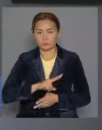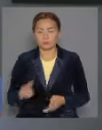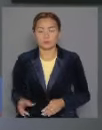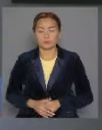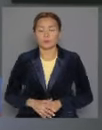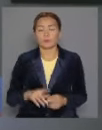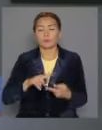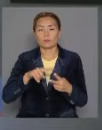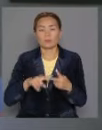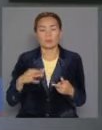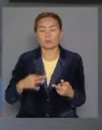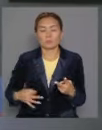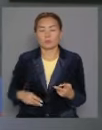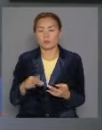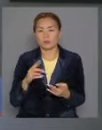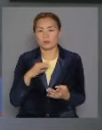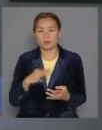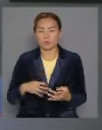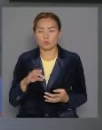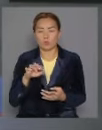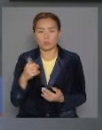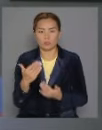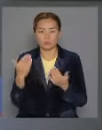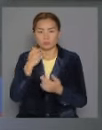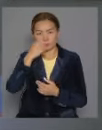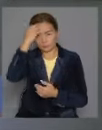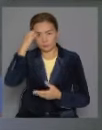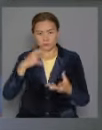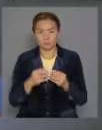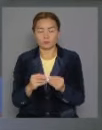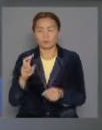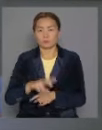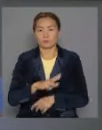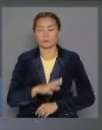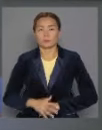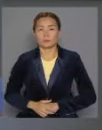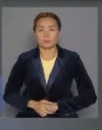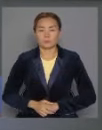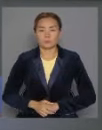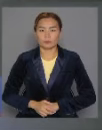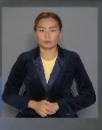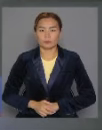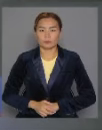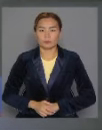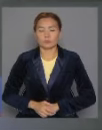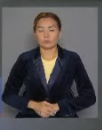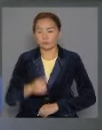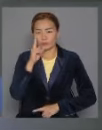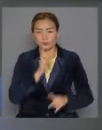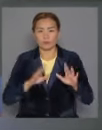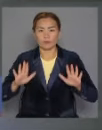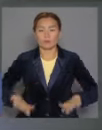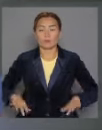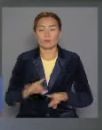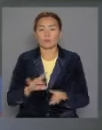не знаю. Мой отец Тулеген – сын Кыбаша. Спасибо всем, кто посетил конференцию. На пленарном заседании